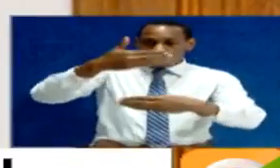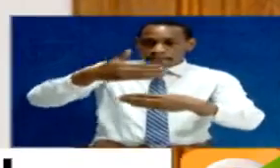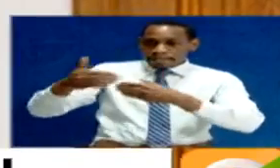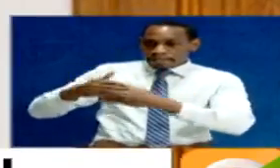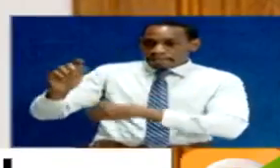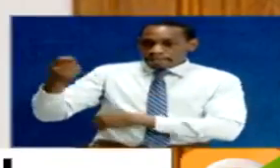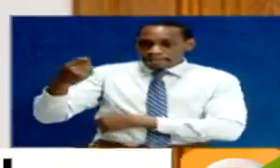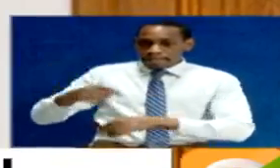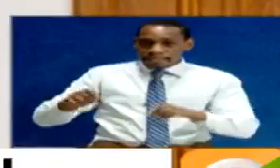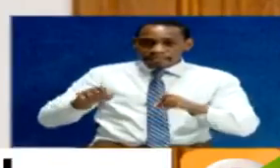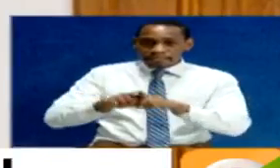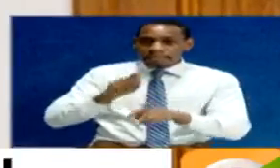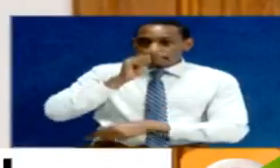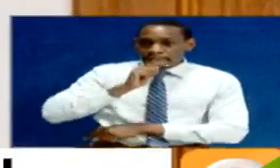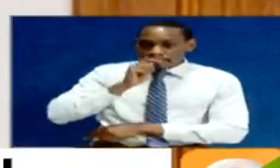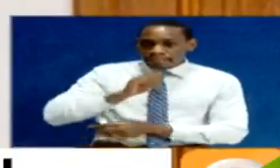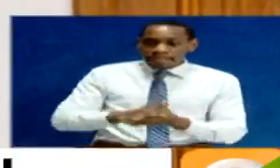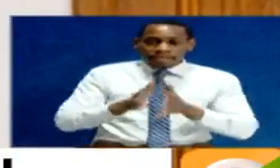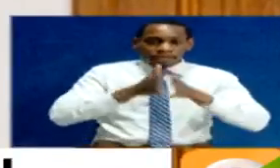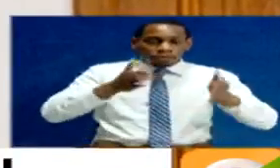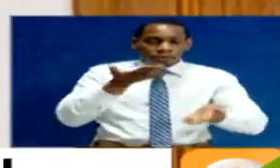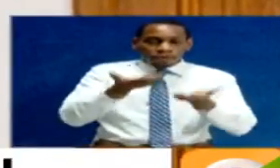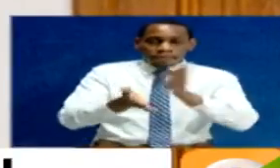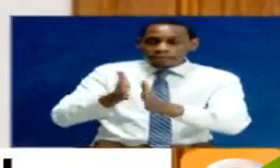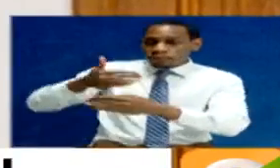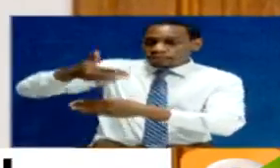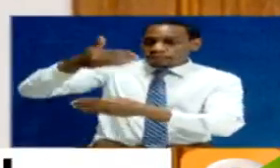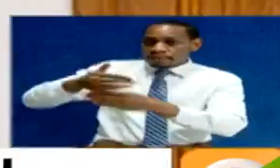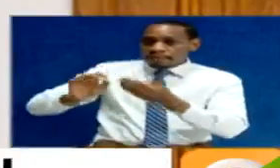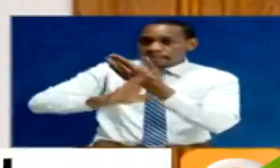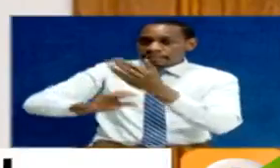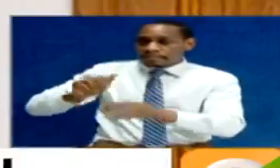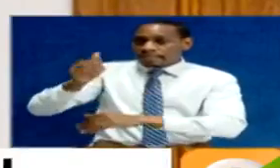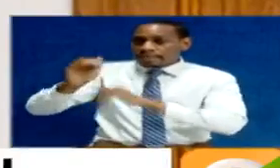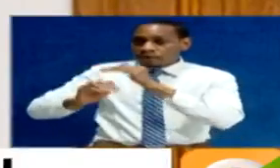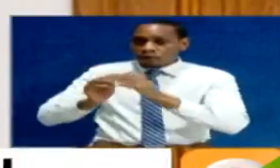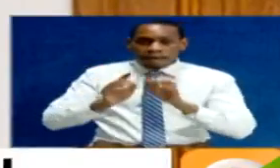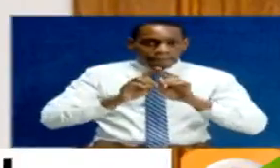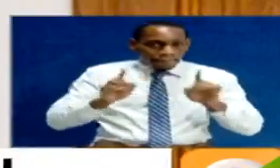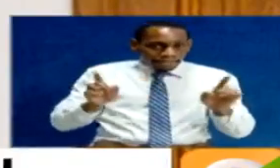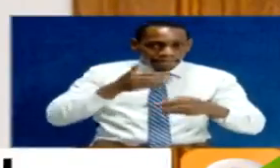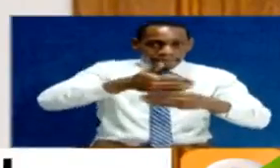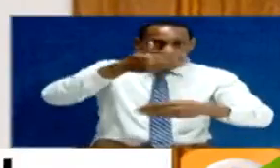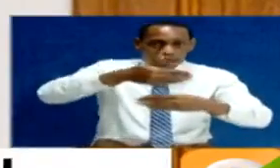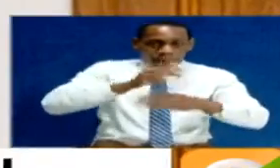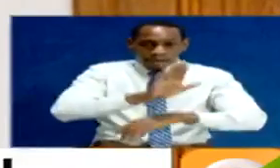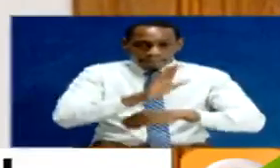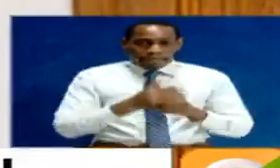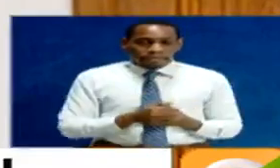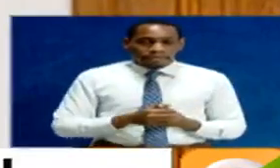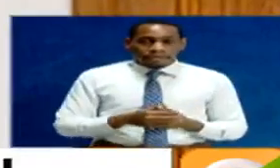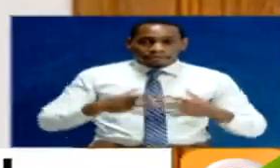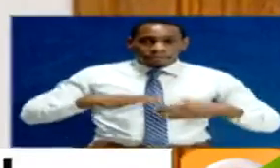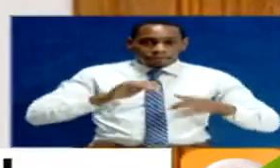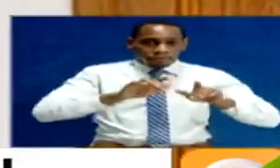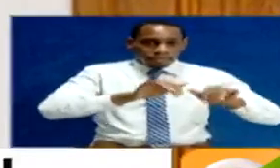Kenya, mpaka wao na Tanzania ndio mkubwa kuliko mipaka ya nchi nyingine zote. Lakini kwenye mpaka huo,